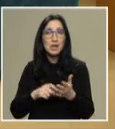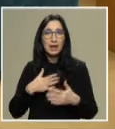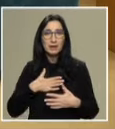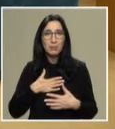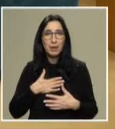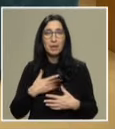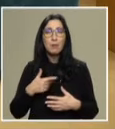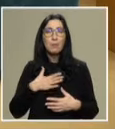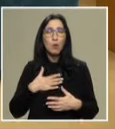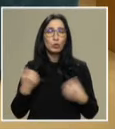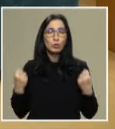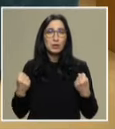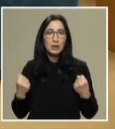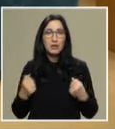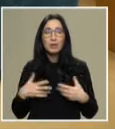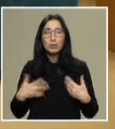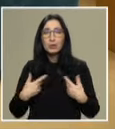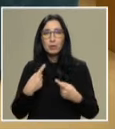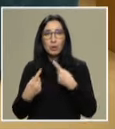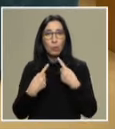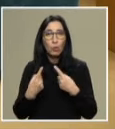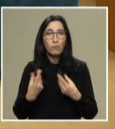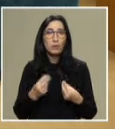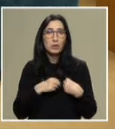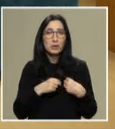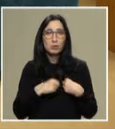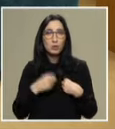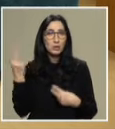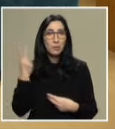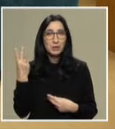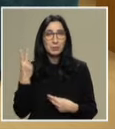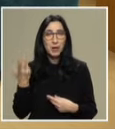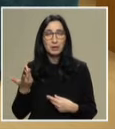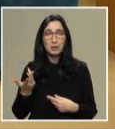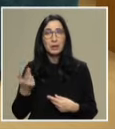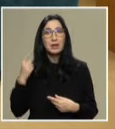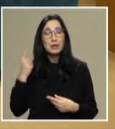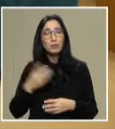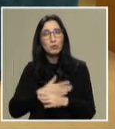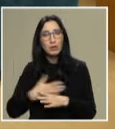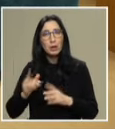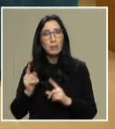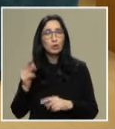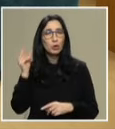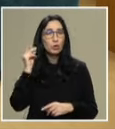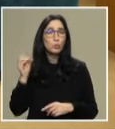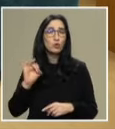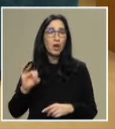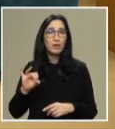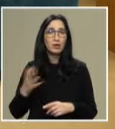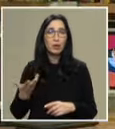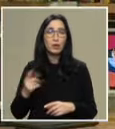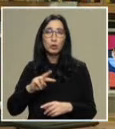моето ментално здраве. Ако искам да поговоря с някого и да се почувствам разбрана, знам винаги, че мога да отида при госпожа Иванова или при някой